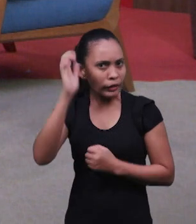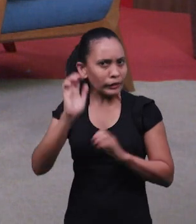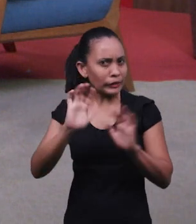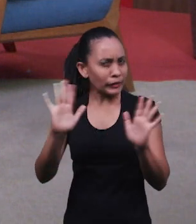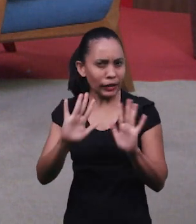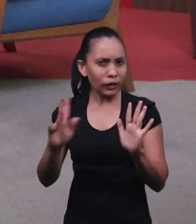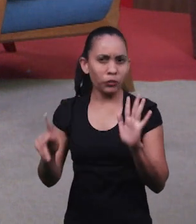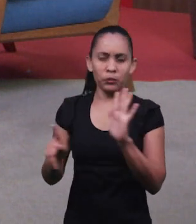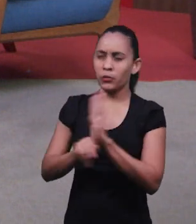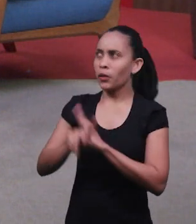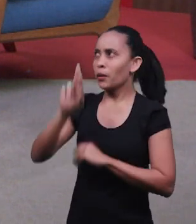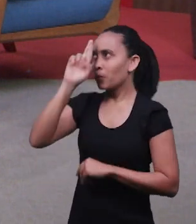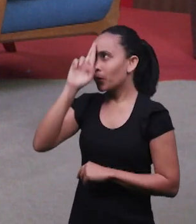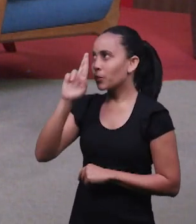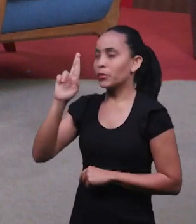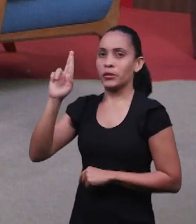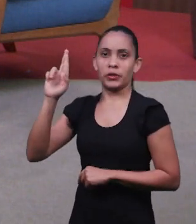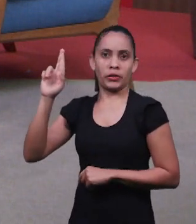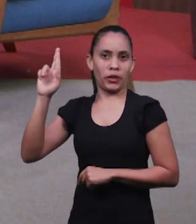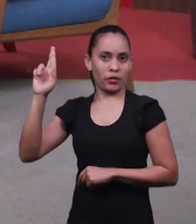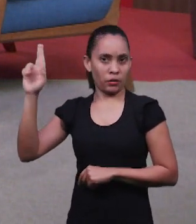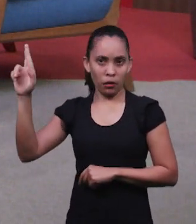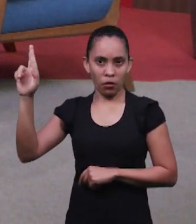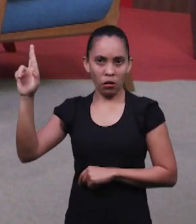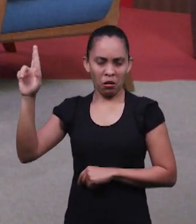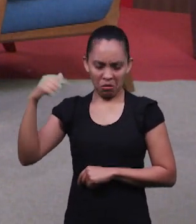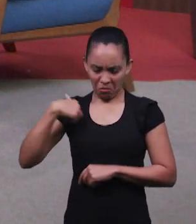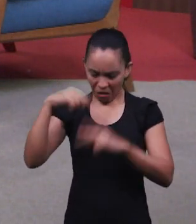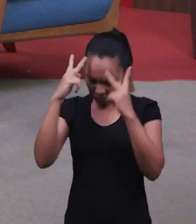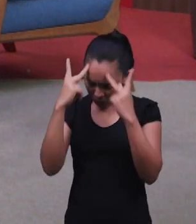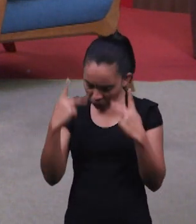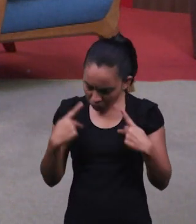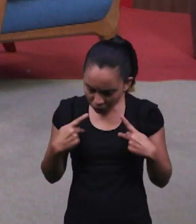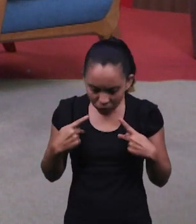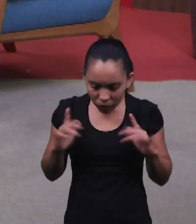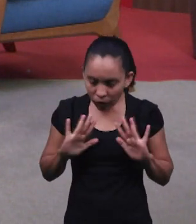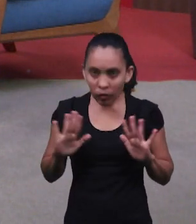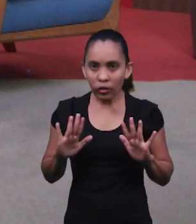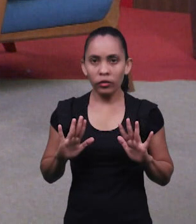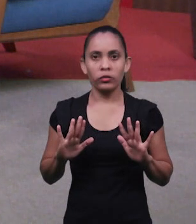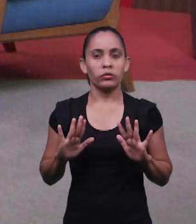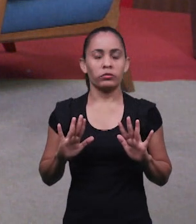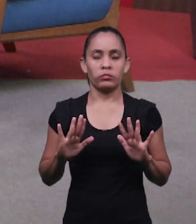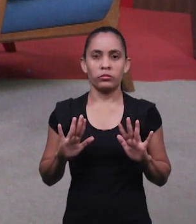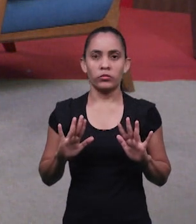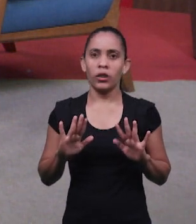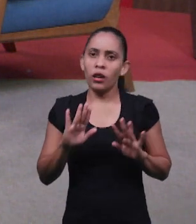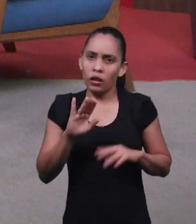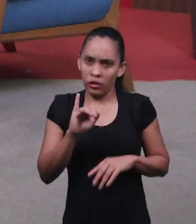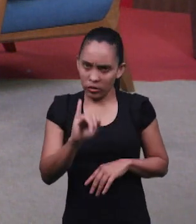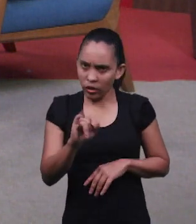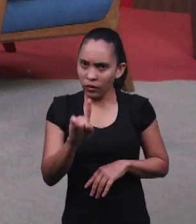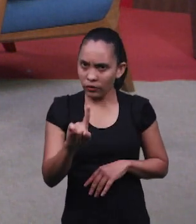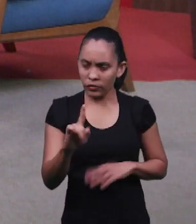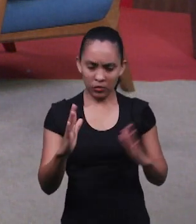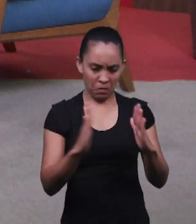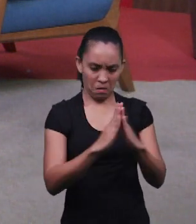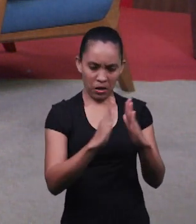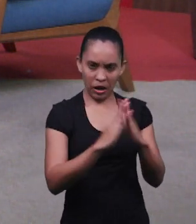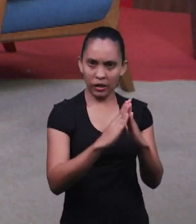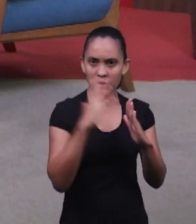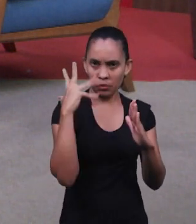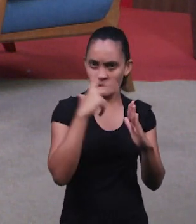ce qui la rend beau, c'est pas la cravate, la coupe de cheveux. Alors, c'est pas la